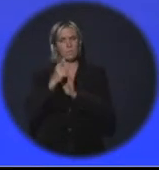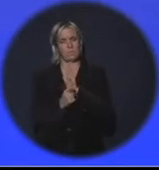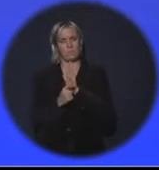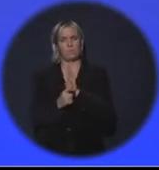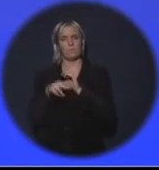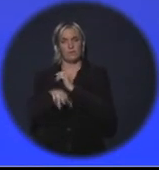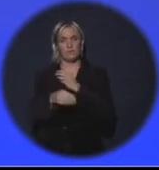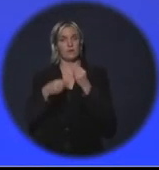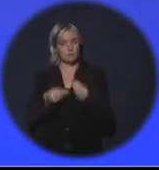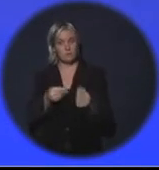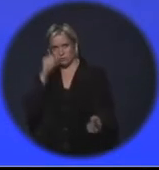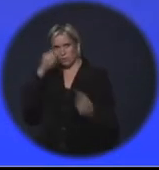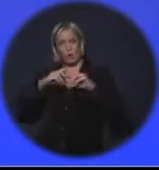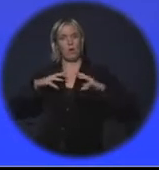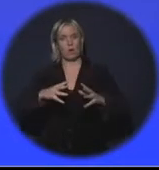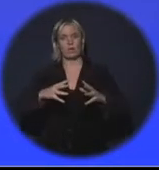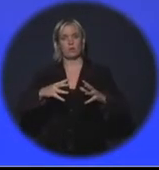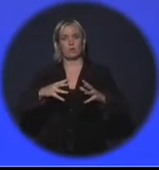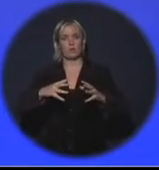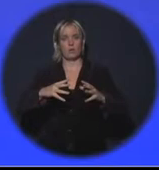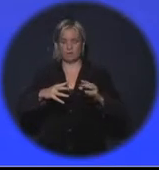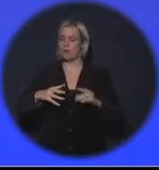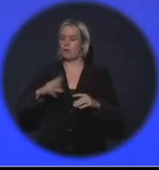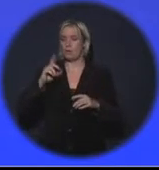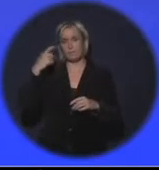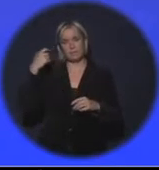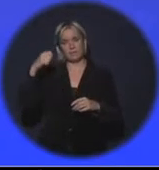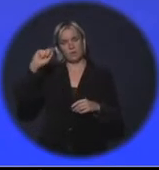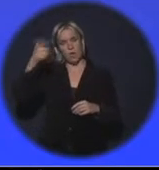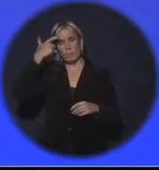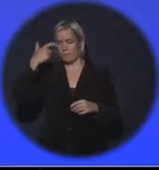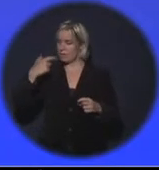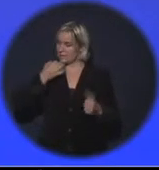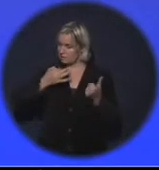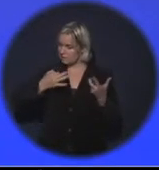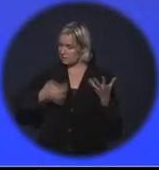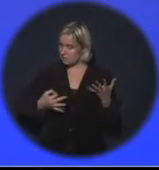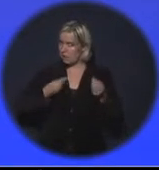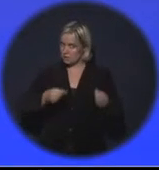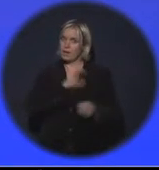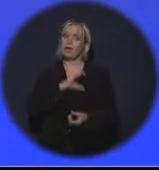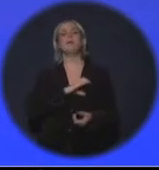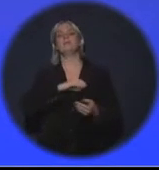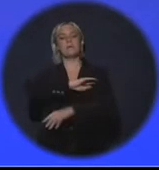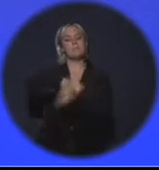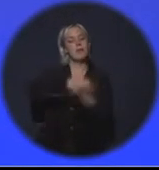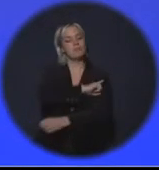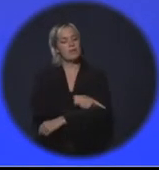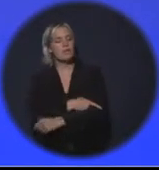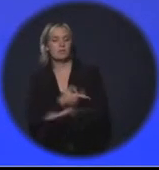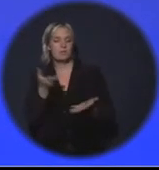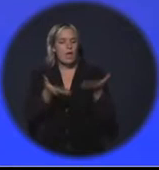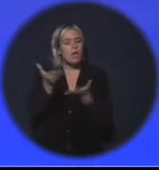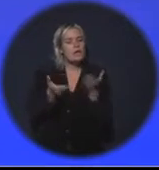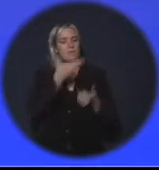nous permettra de tenir les engagements pris et renouvelés par le président de la République de mieux équilibrer notre mix énergétique et d'atteindre